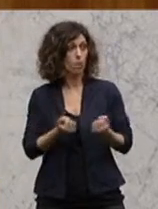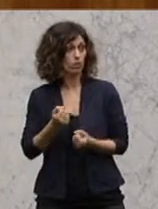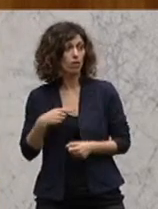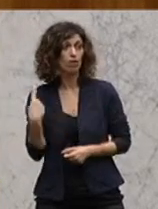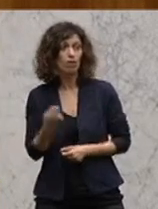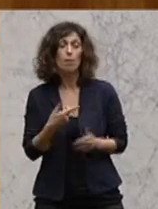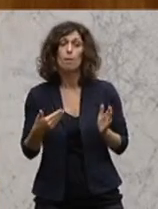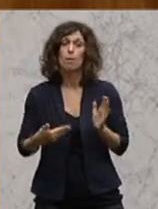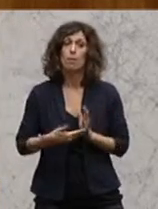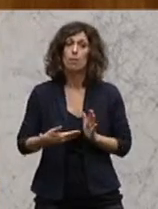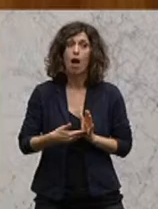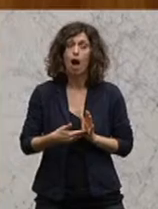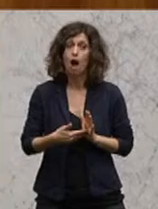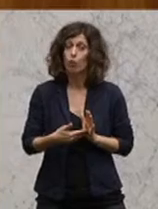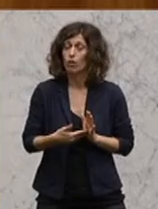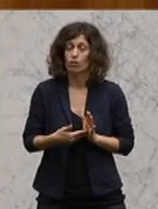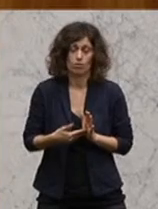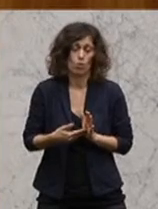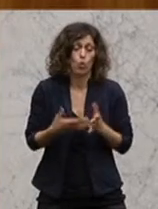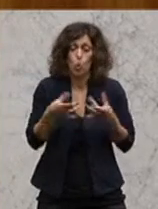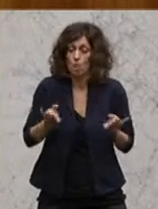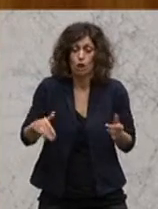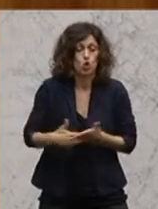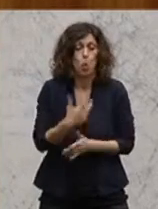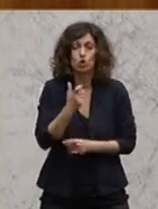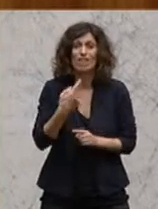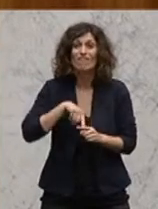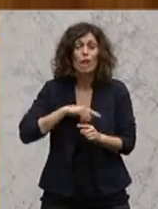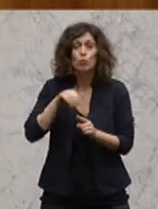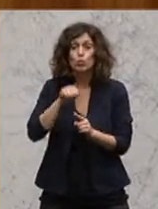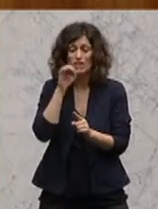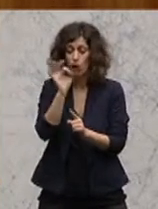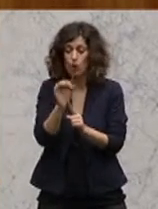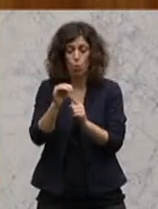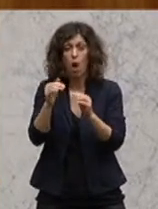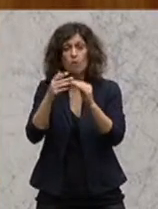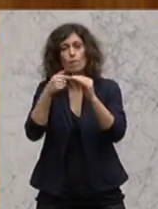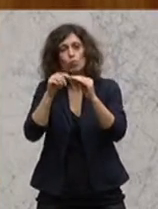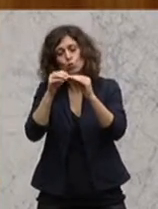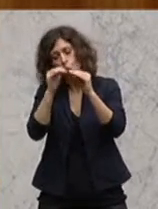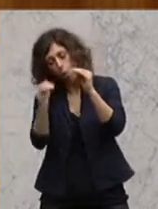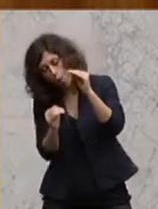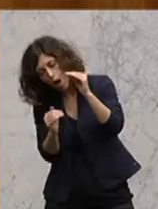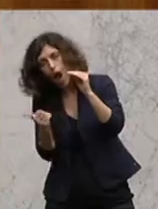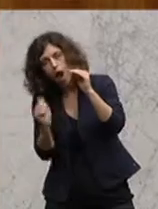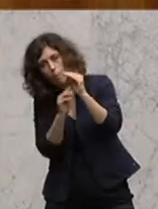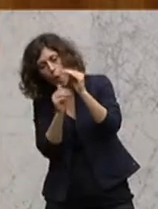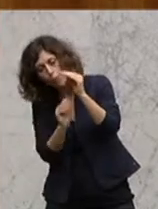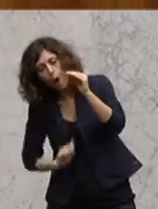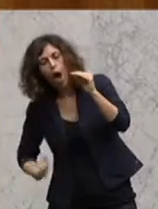man einen generellen Neustart. Da beginnen wir nicht nur bei Null, wir müssen sogar noch aufholen. Wir Grüne